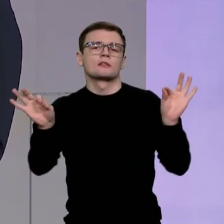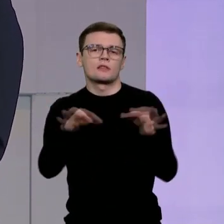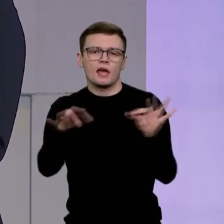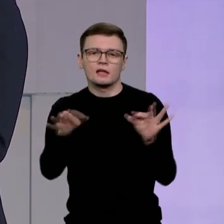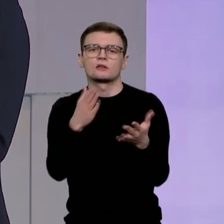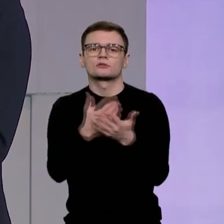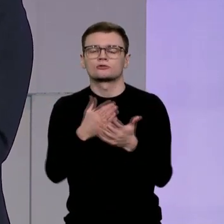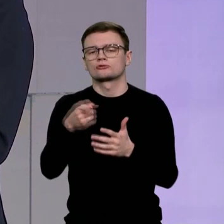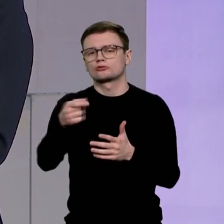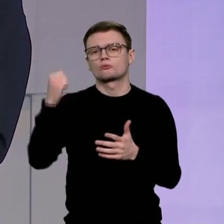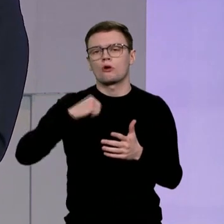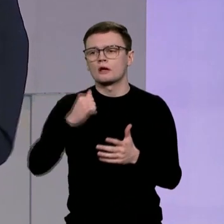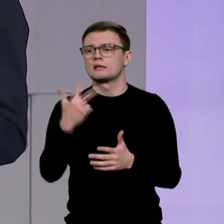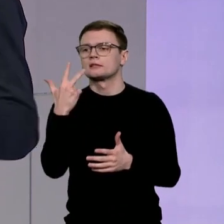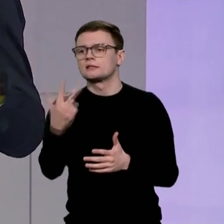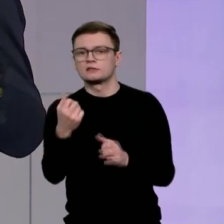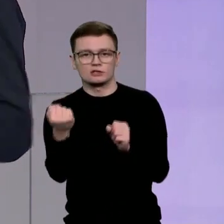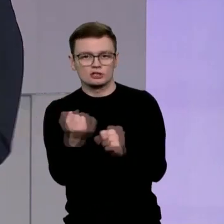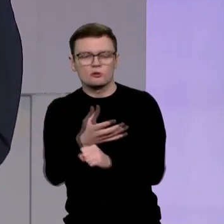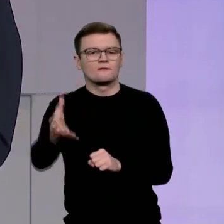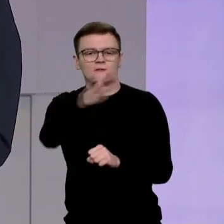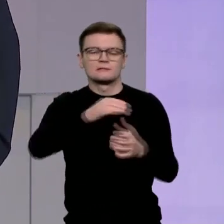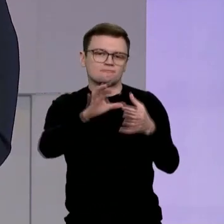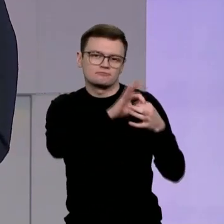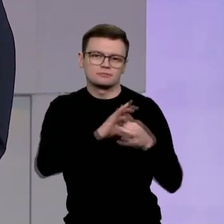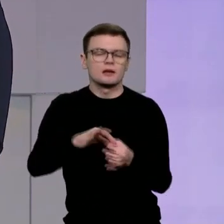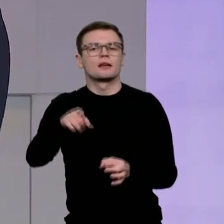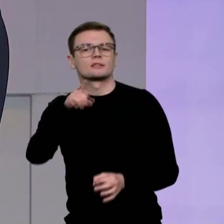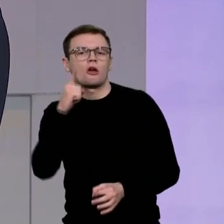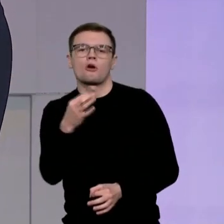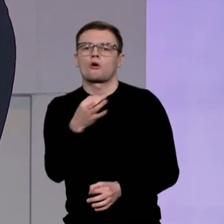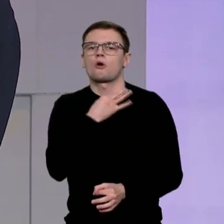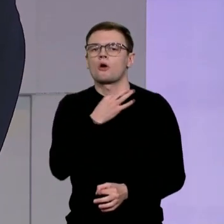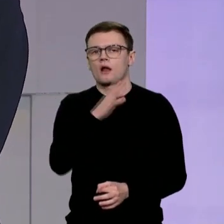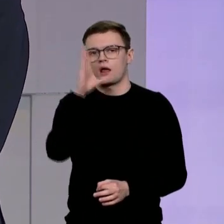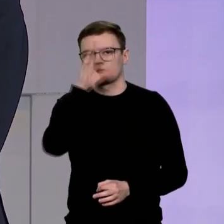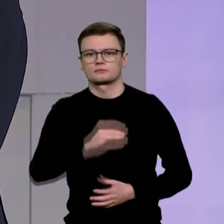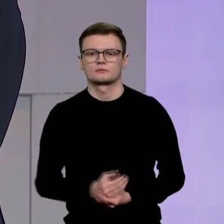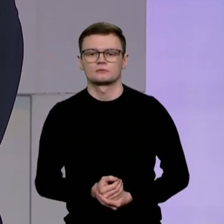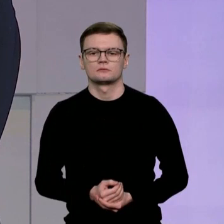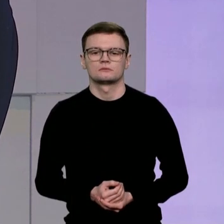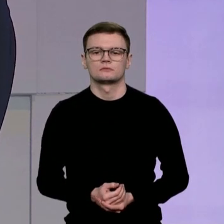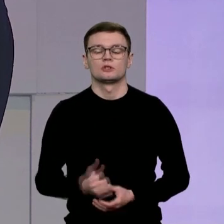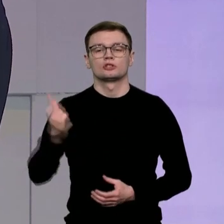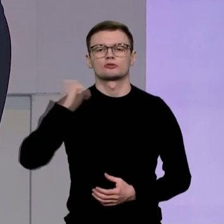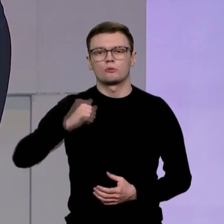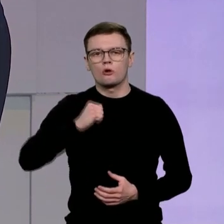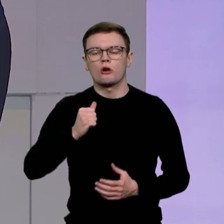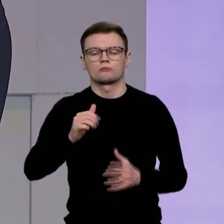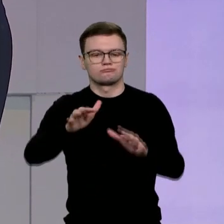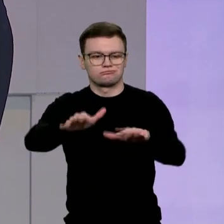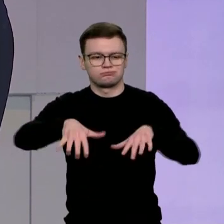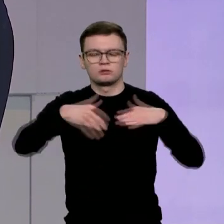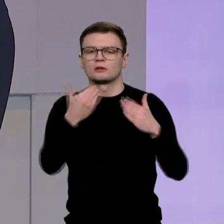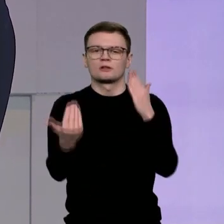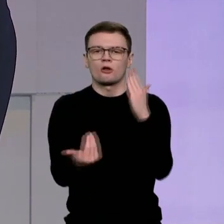ir vieningai uždainavo. Visas jaunimas, visi chorai ir visi žmonės sėdintis atnaujintoj parko